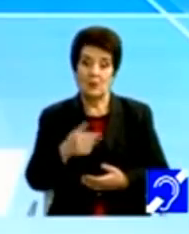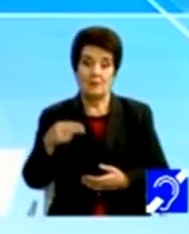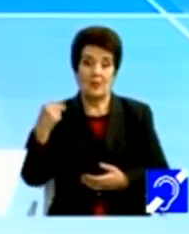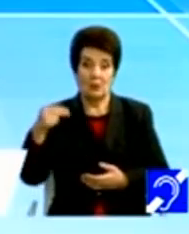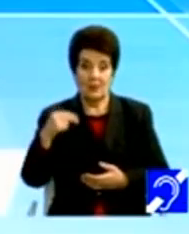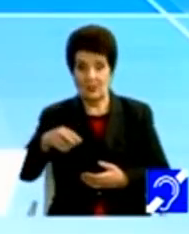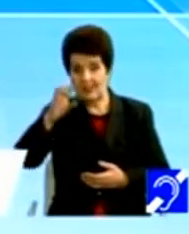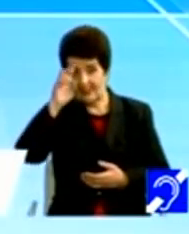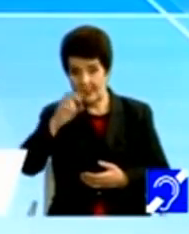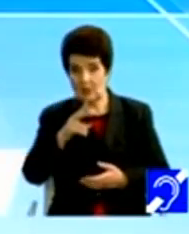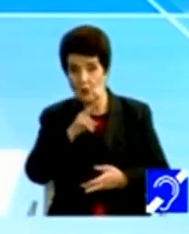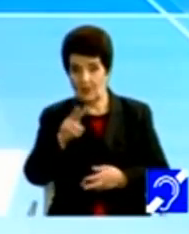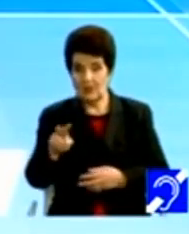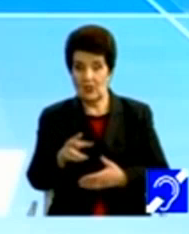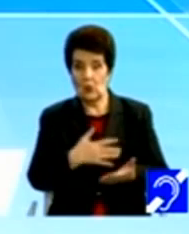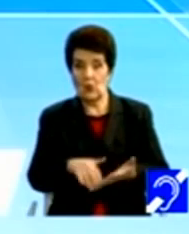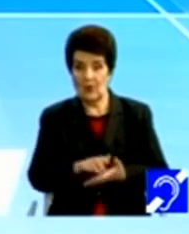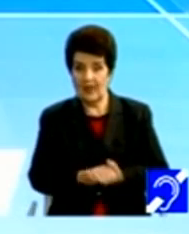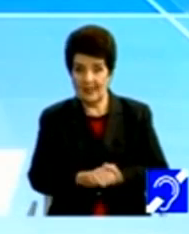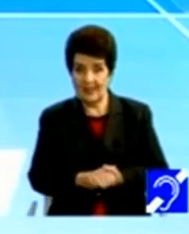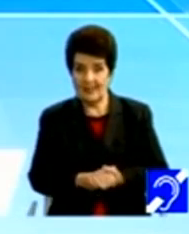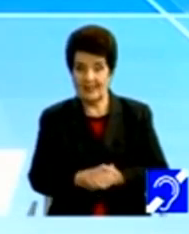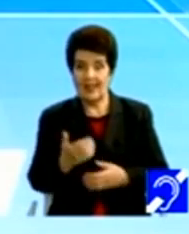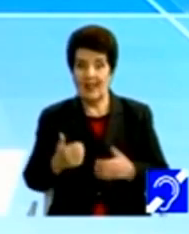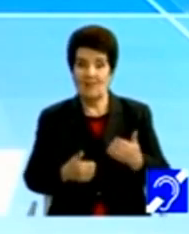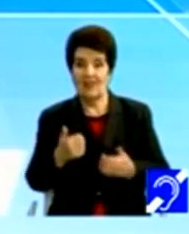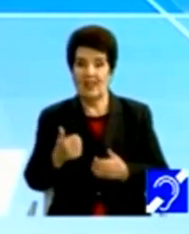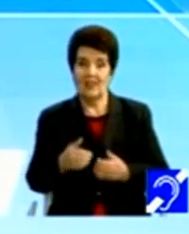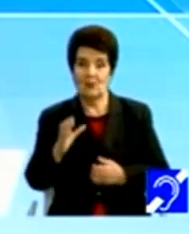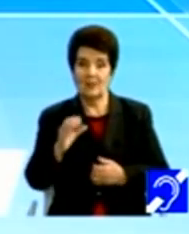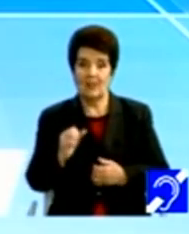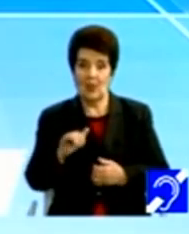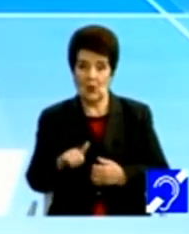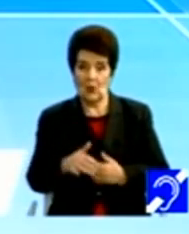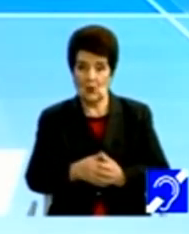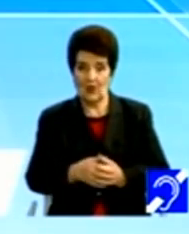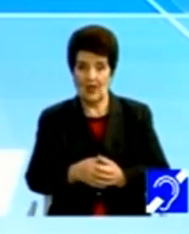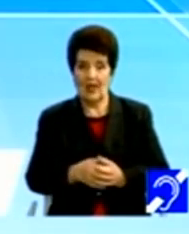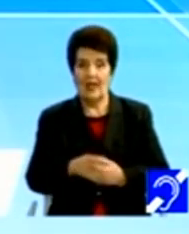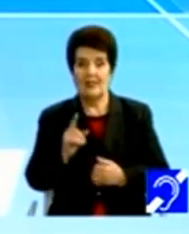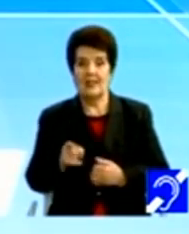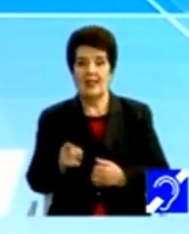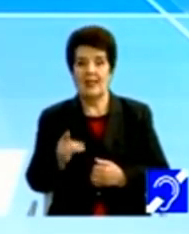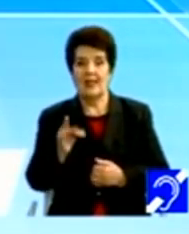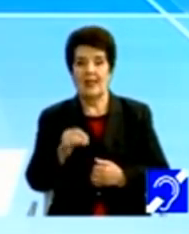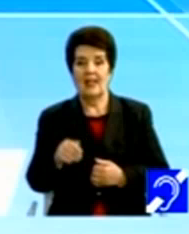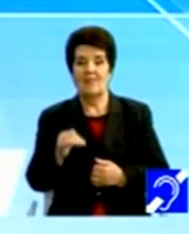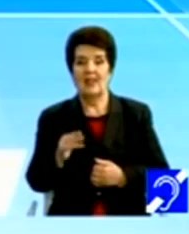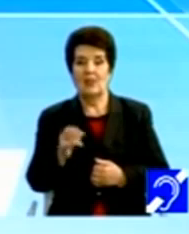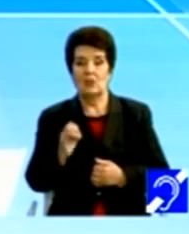președinte de stat cu viziuni unioniste, deci referendumul sau... Ideea supremă de referendum ar